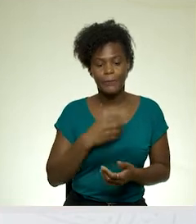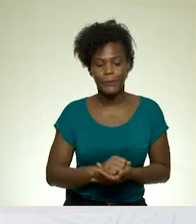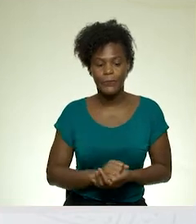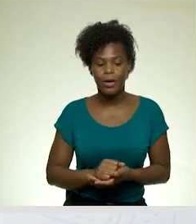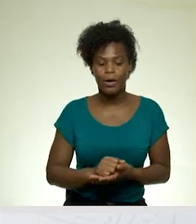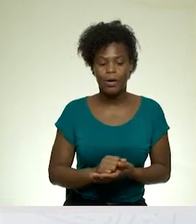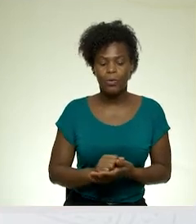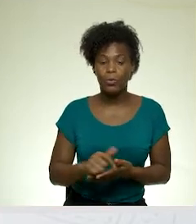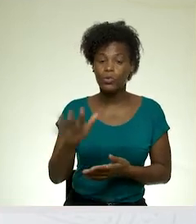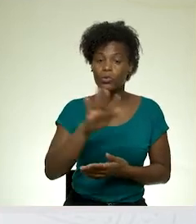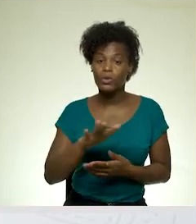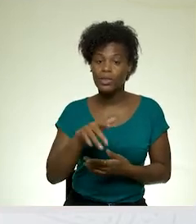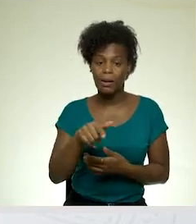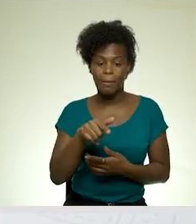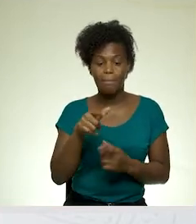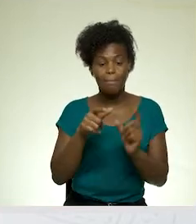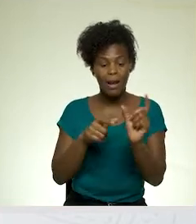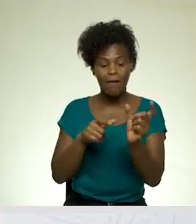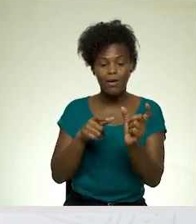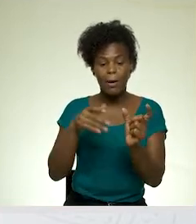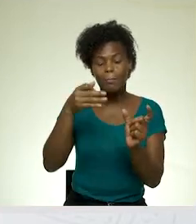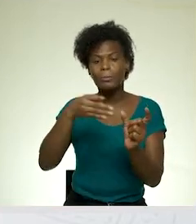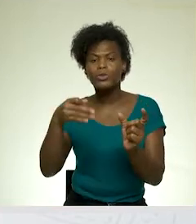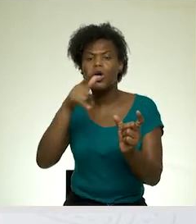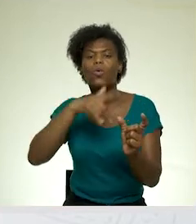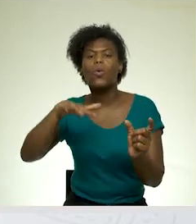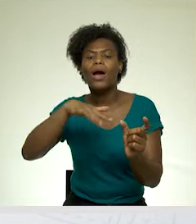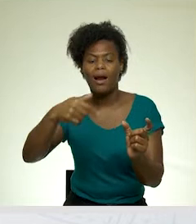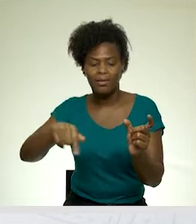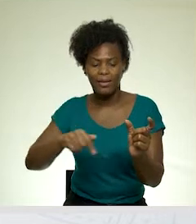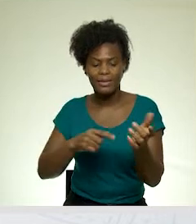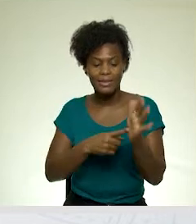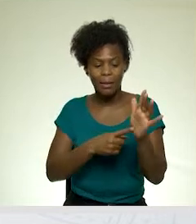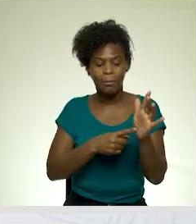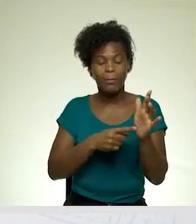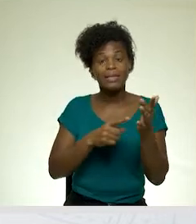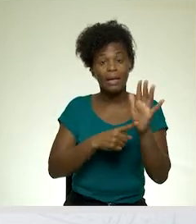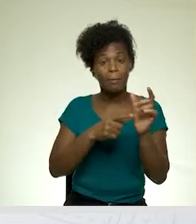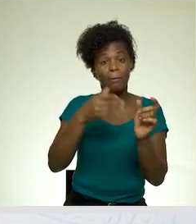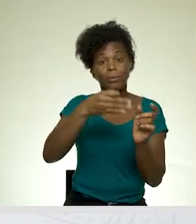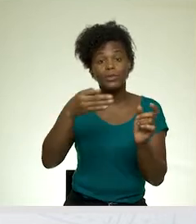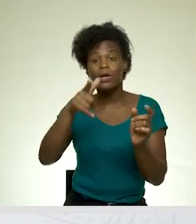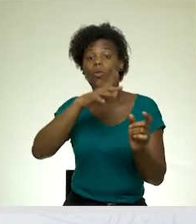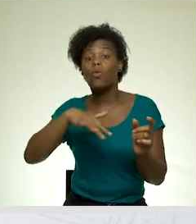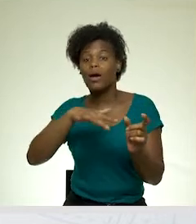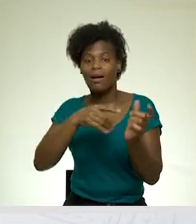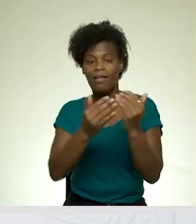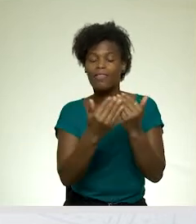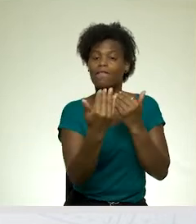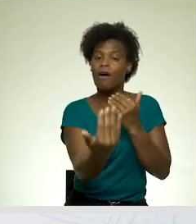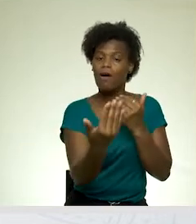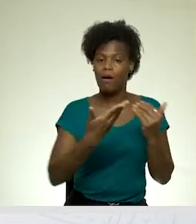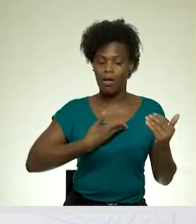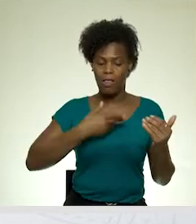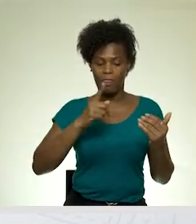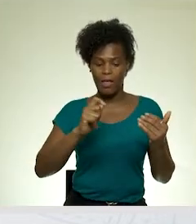Utilise les prépositions de lieu qui conviennent. Voici quelques prépositions de lieu. Devant,